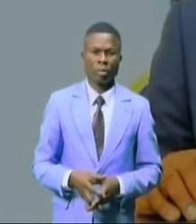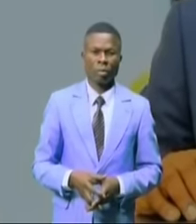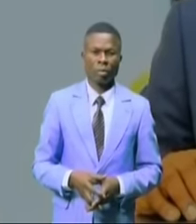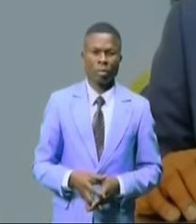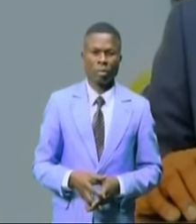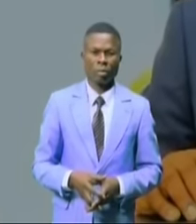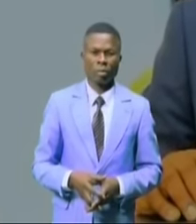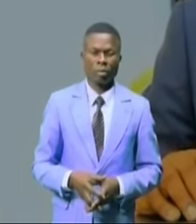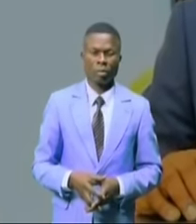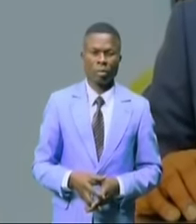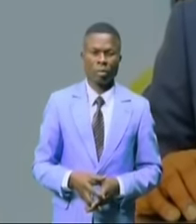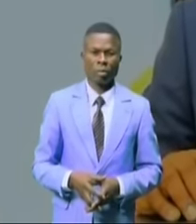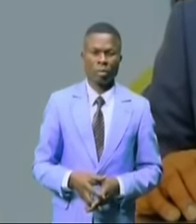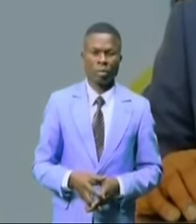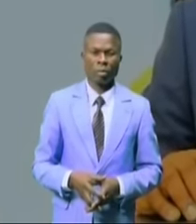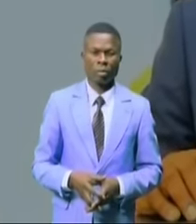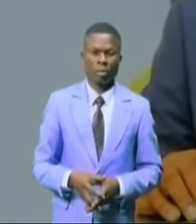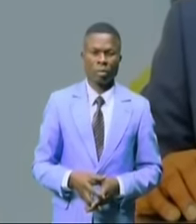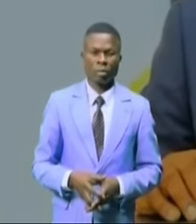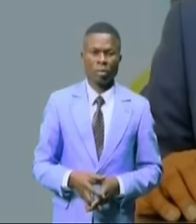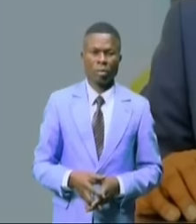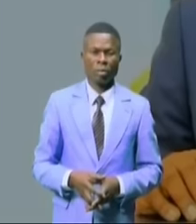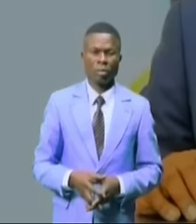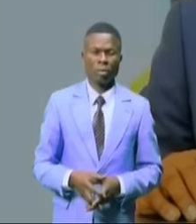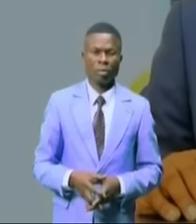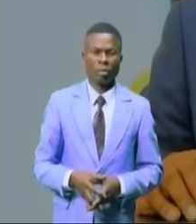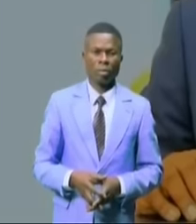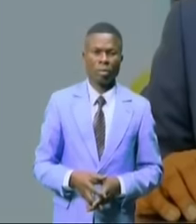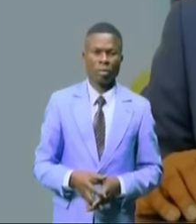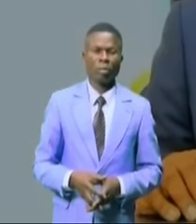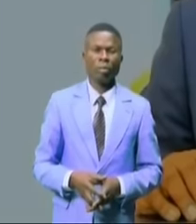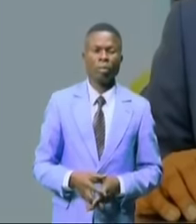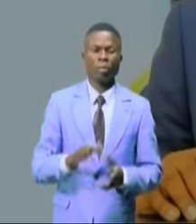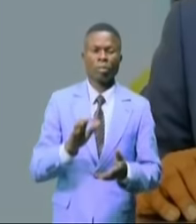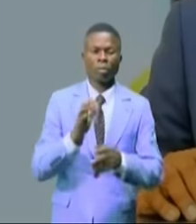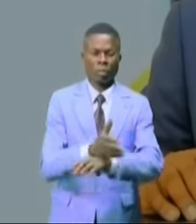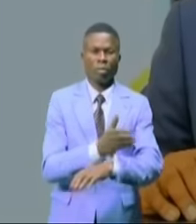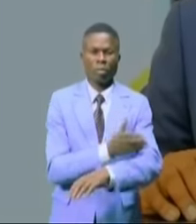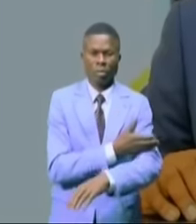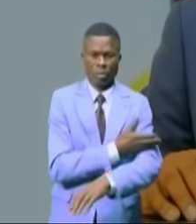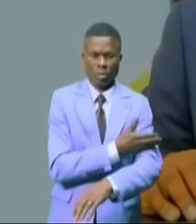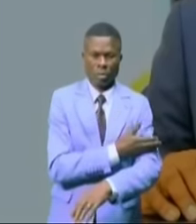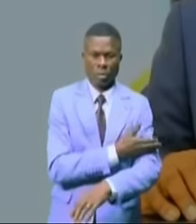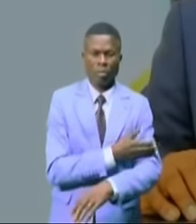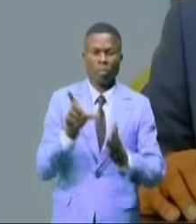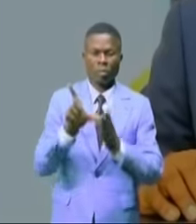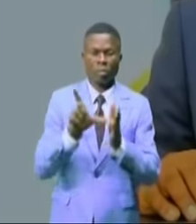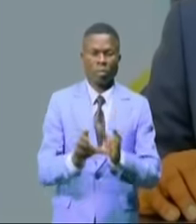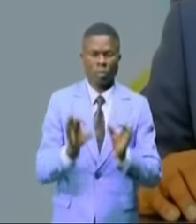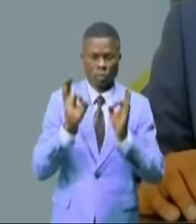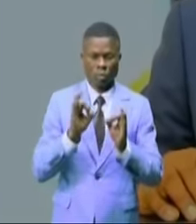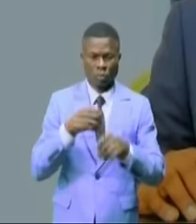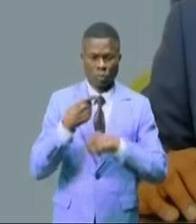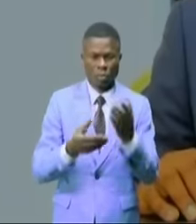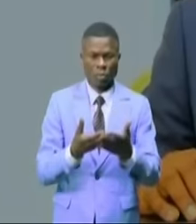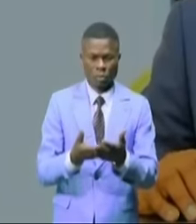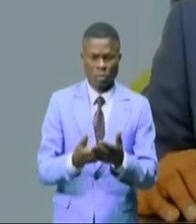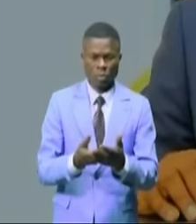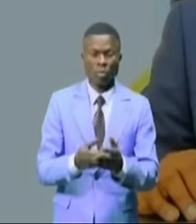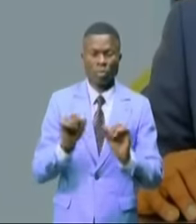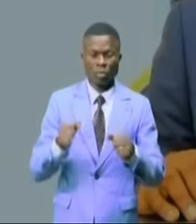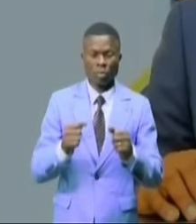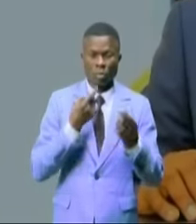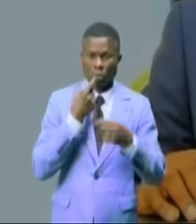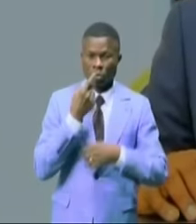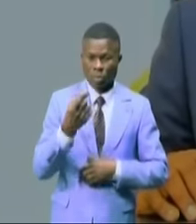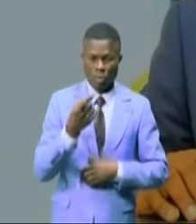de la République démocratique du Congo s'est enrichi de nouvelles lois. Il convient de souligner